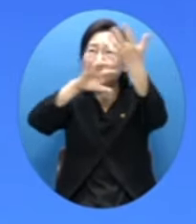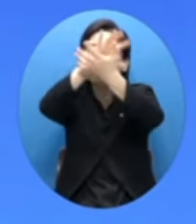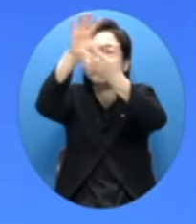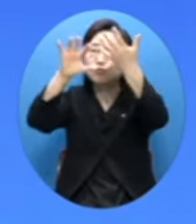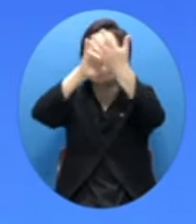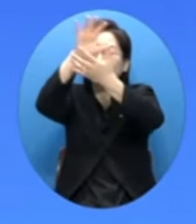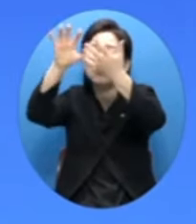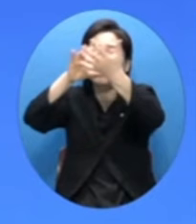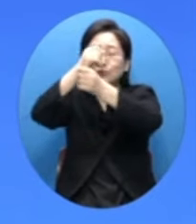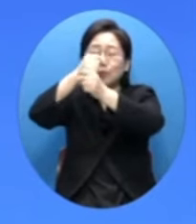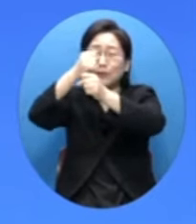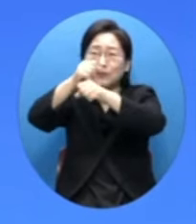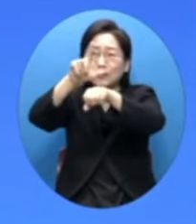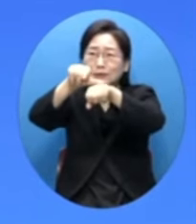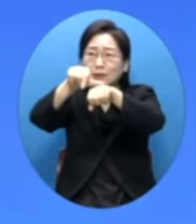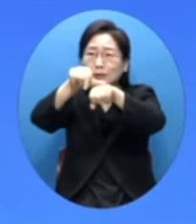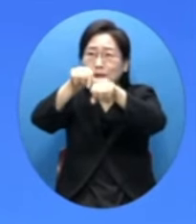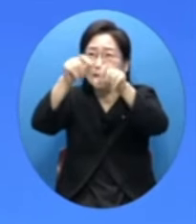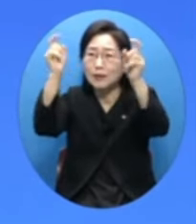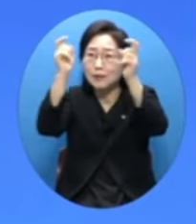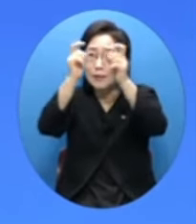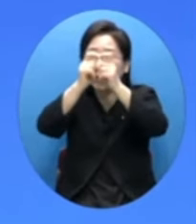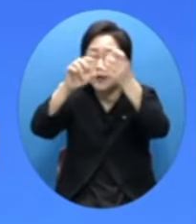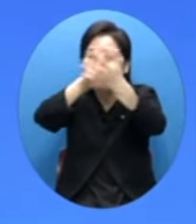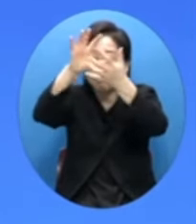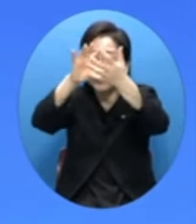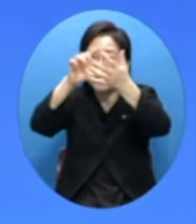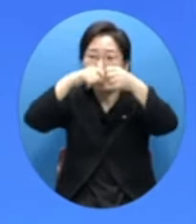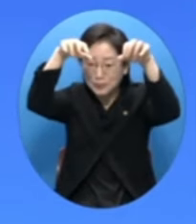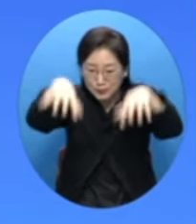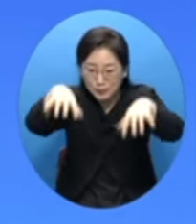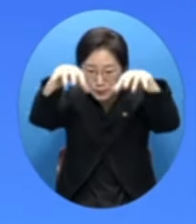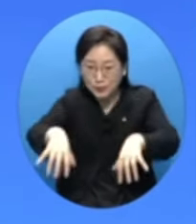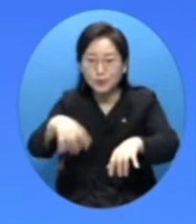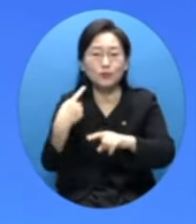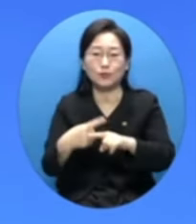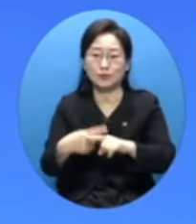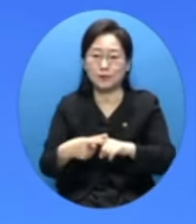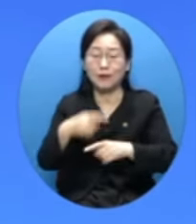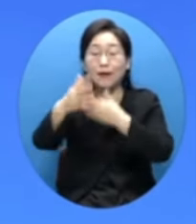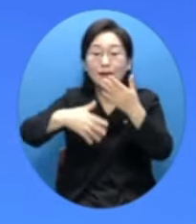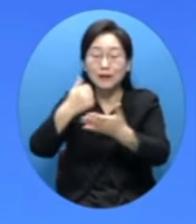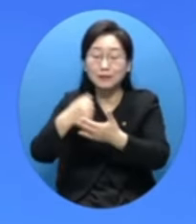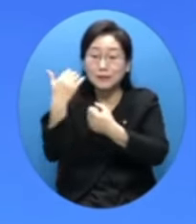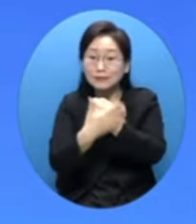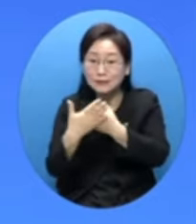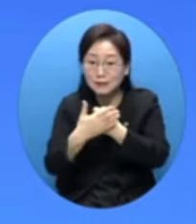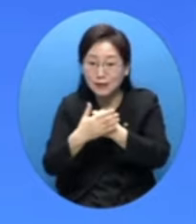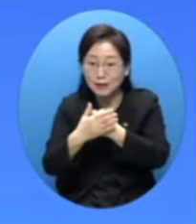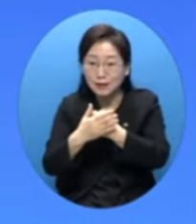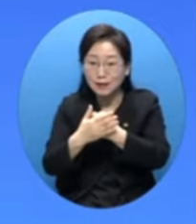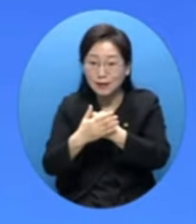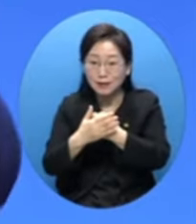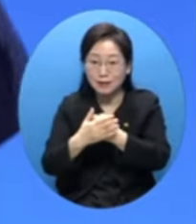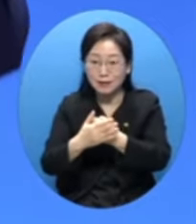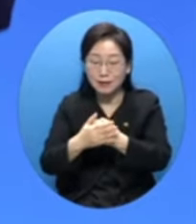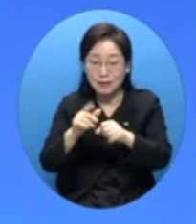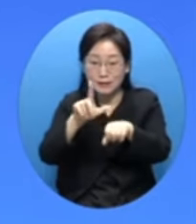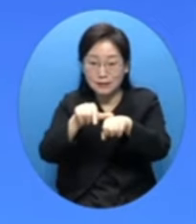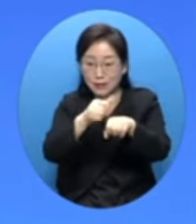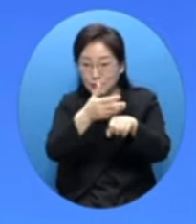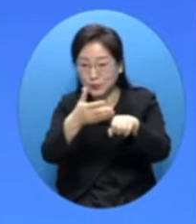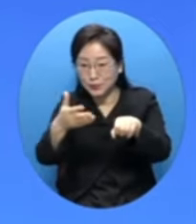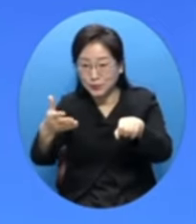그 다음 때가 되면 비가 내려서 비가 쏟아지듯이 하나님의 은혜가의 때가 되면 축복의